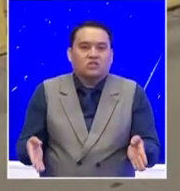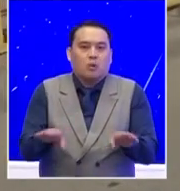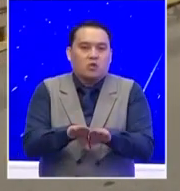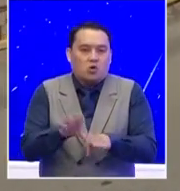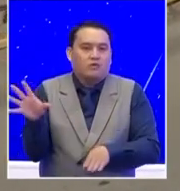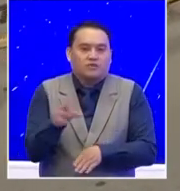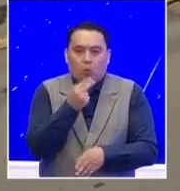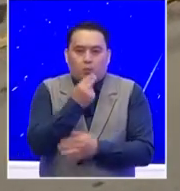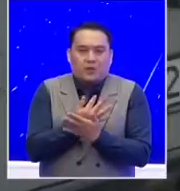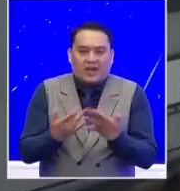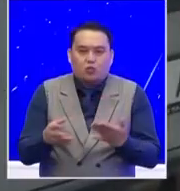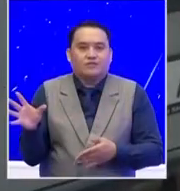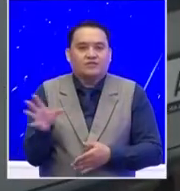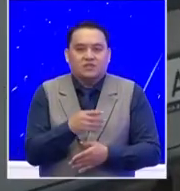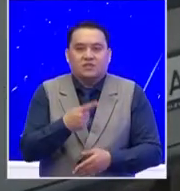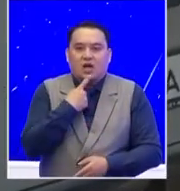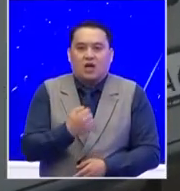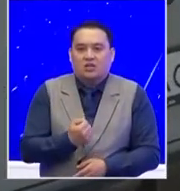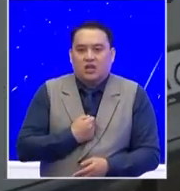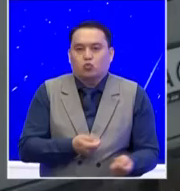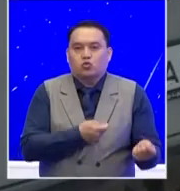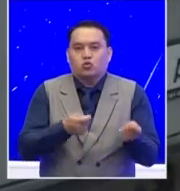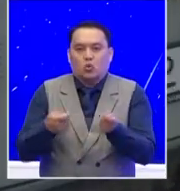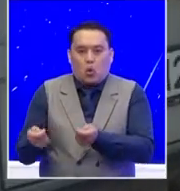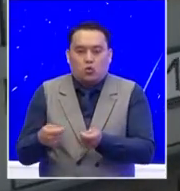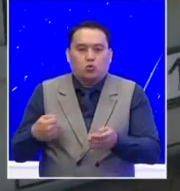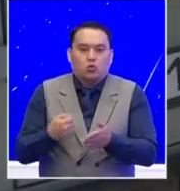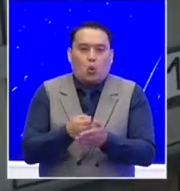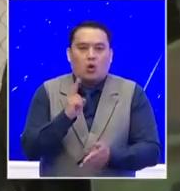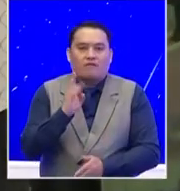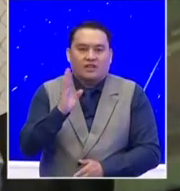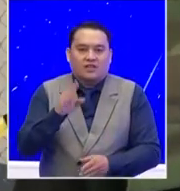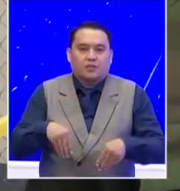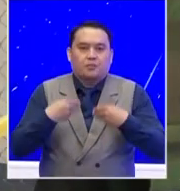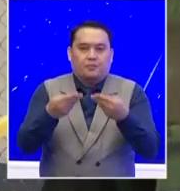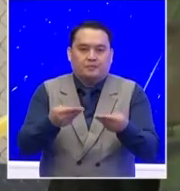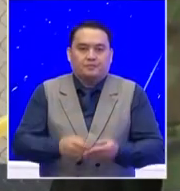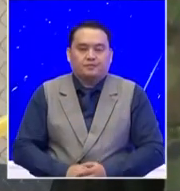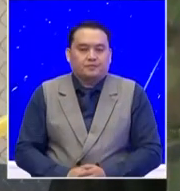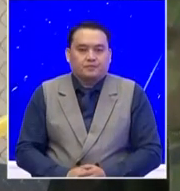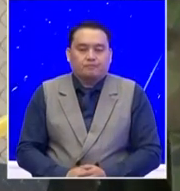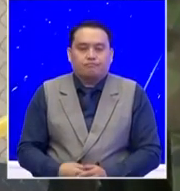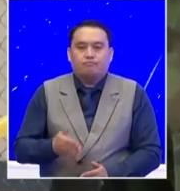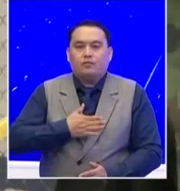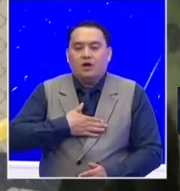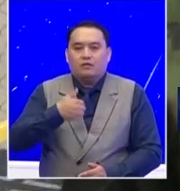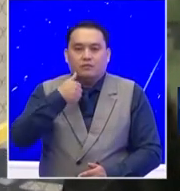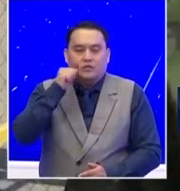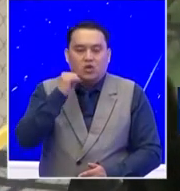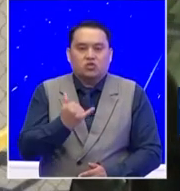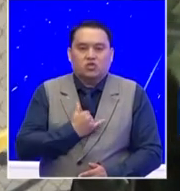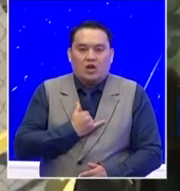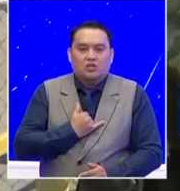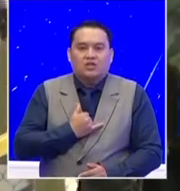а также необходимые медикаменты солдаты доставляют застрявшим до квартиры. еще распределение было. Нас